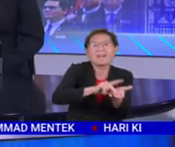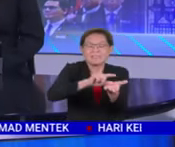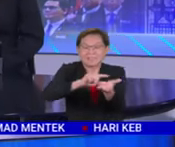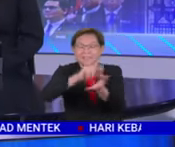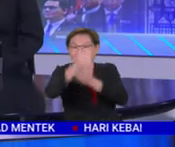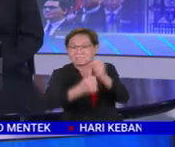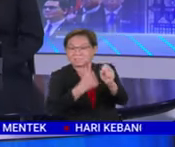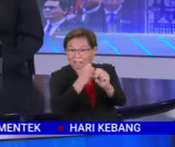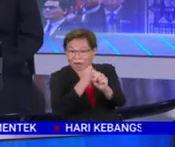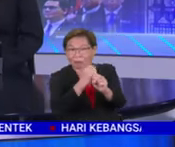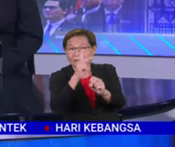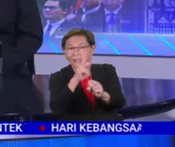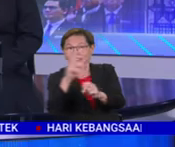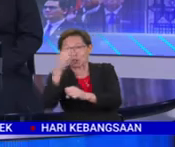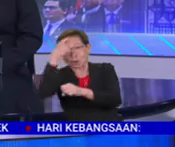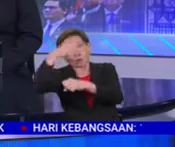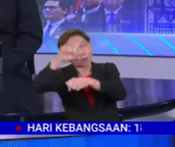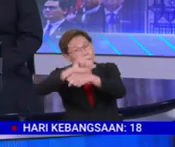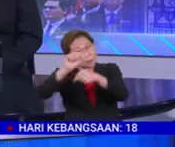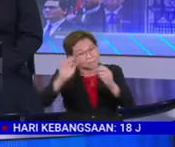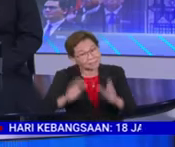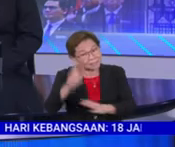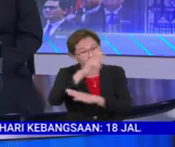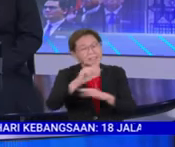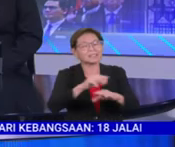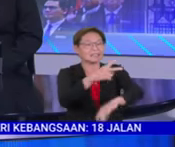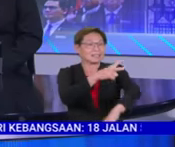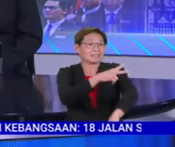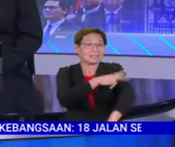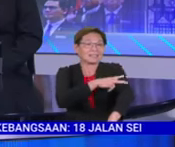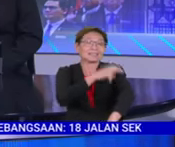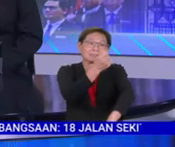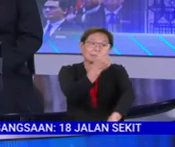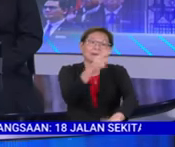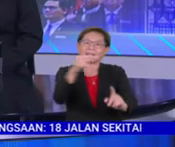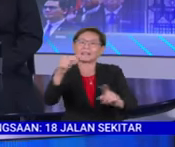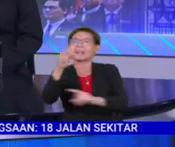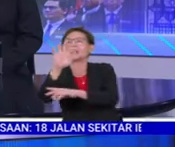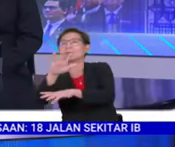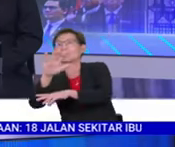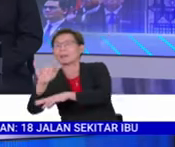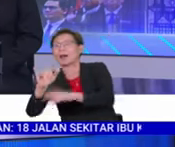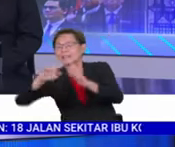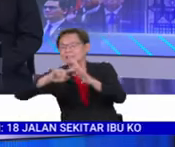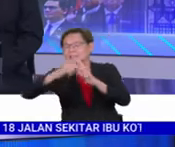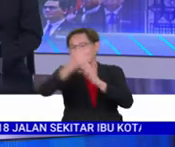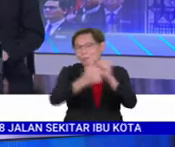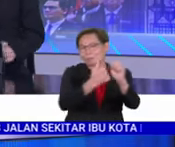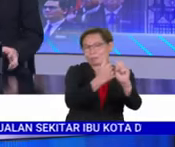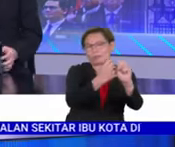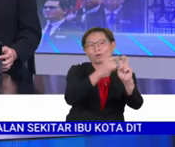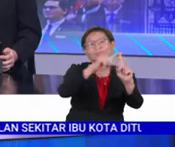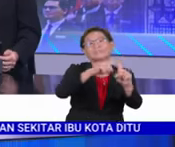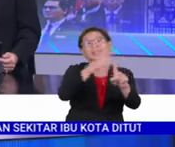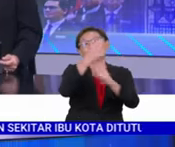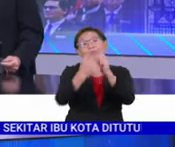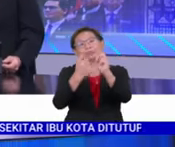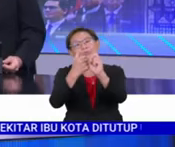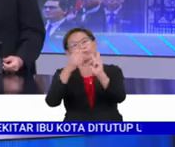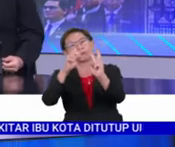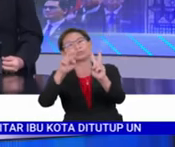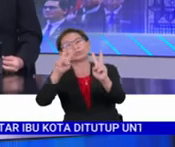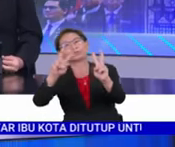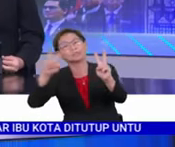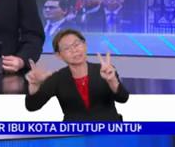tahunan KGT untuk penjawat awam grade 11 hingga 56 bermula Januari tahun depan. Ya, ia bakal dimanfaatkan